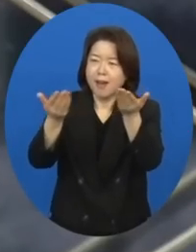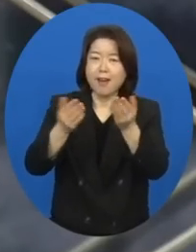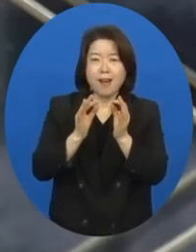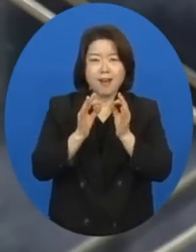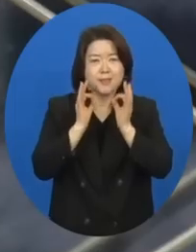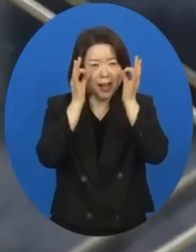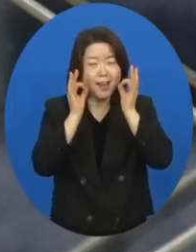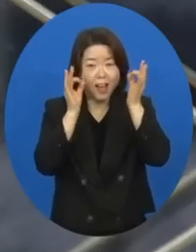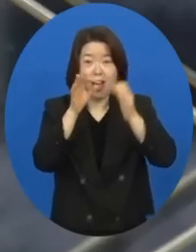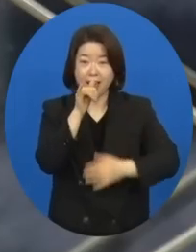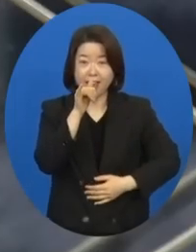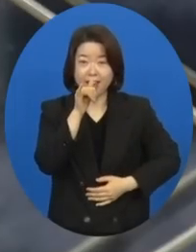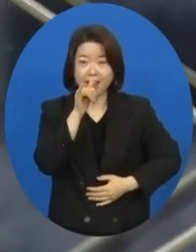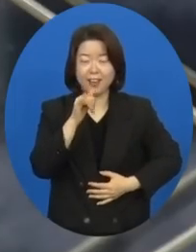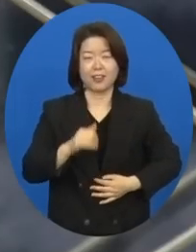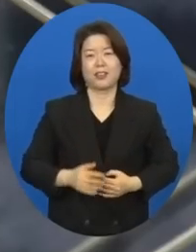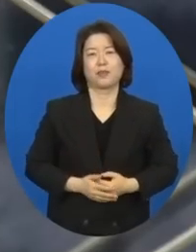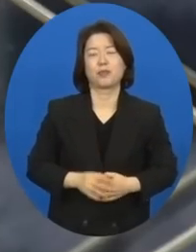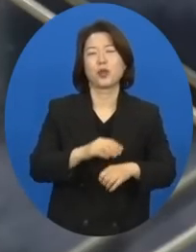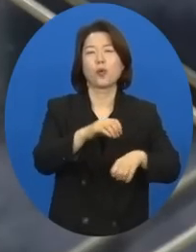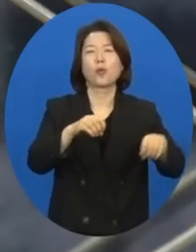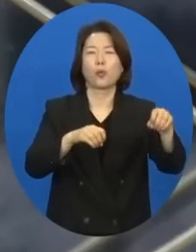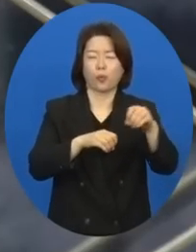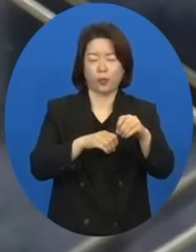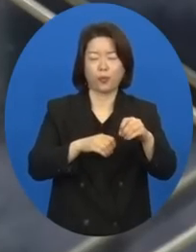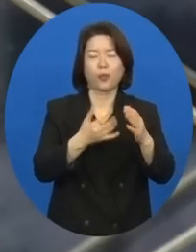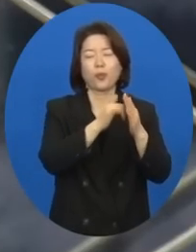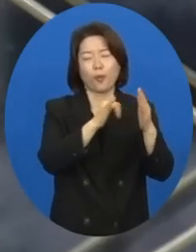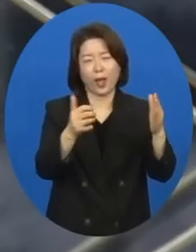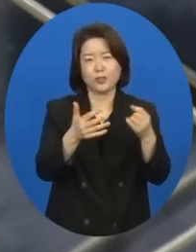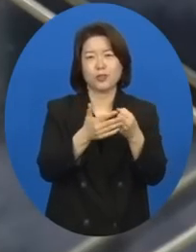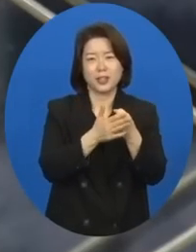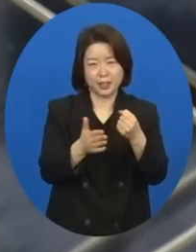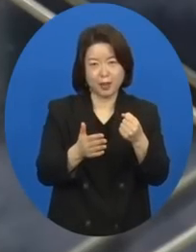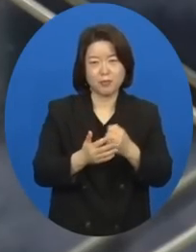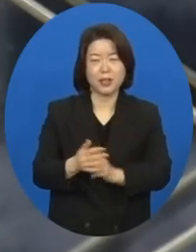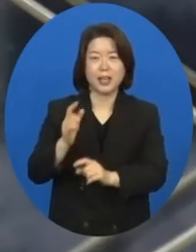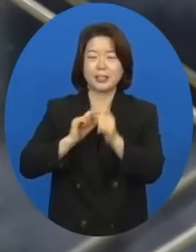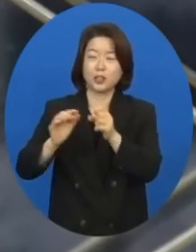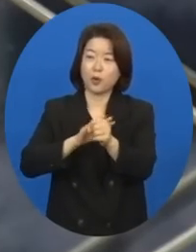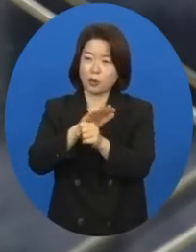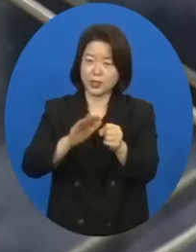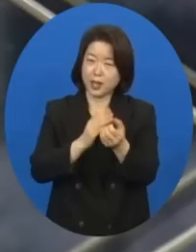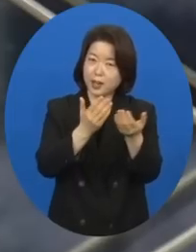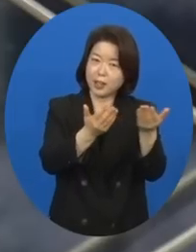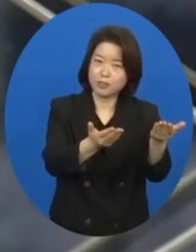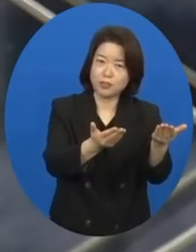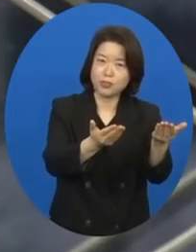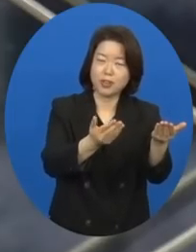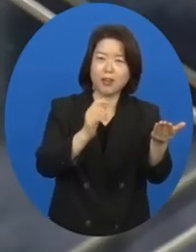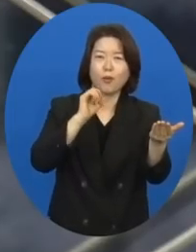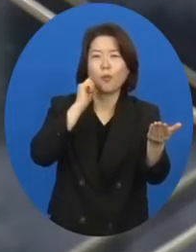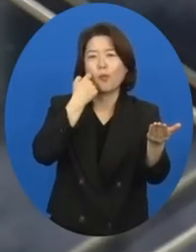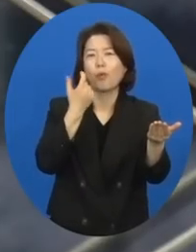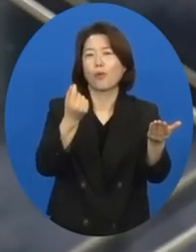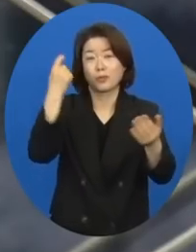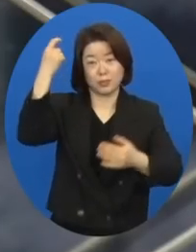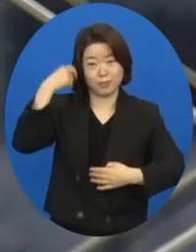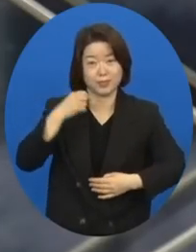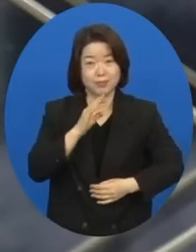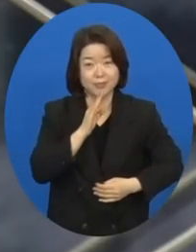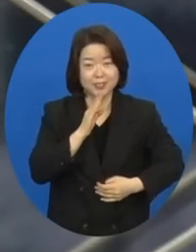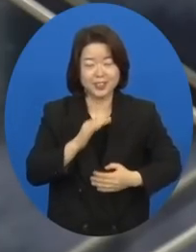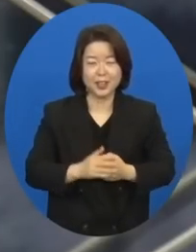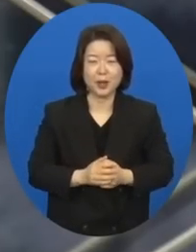여러분 안달이시죠? 오히려 가족이기 때문에 더 사랑하는 게 어렵지 않습니까? 우리 이